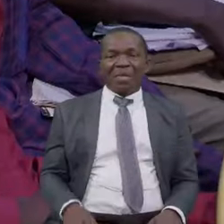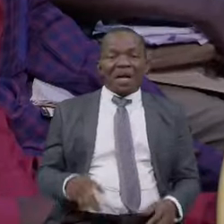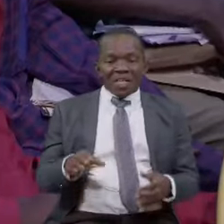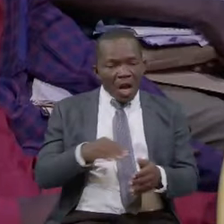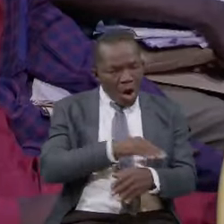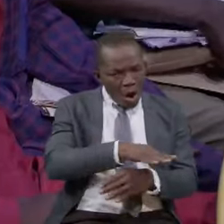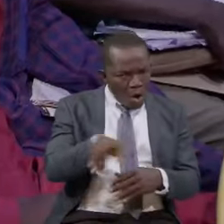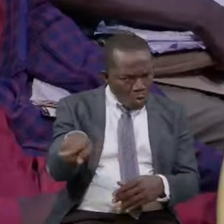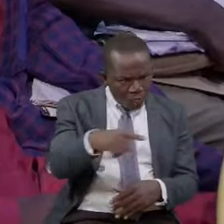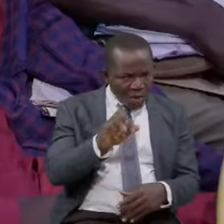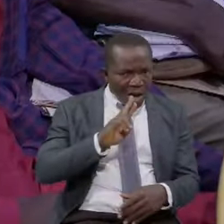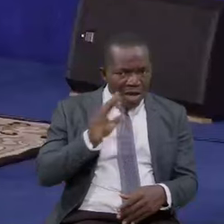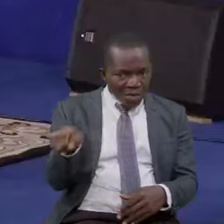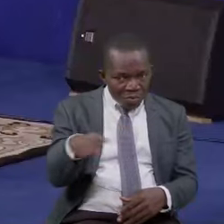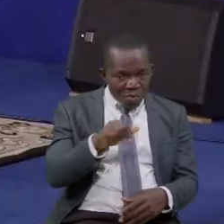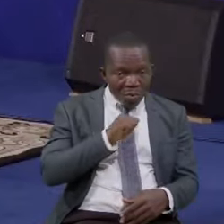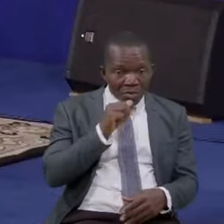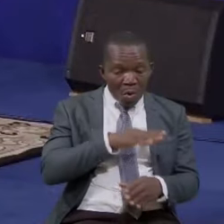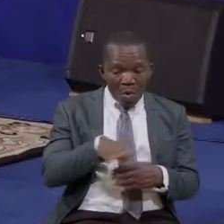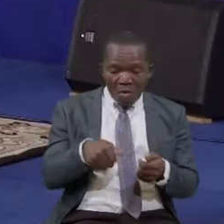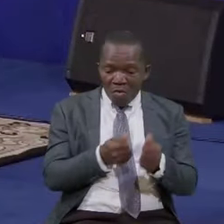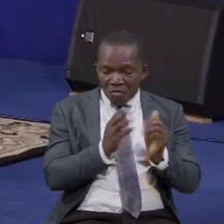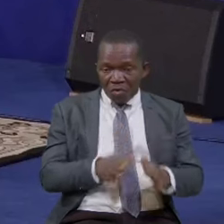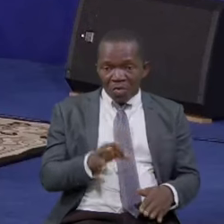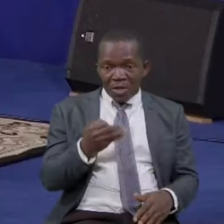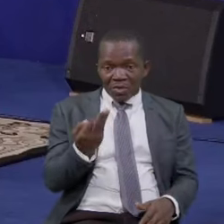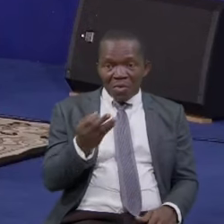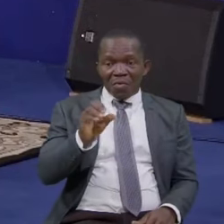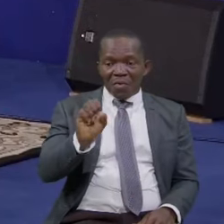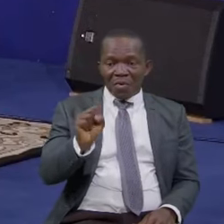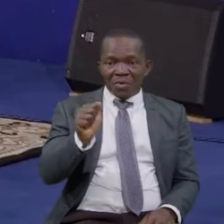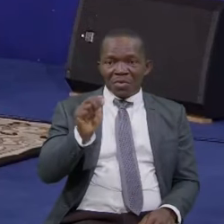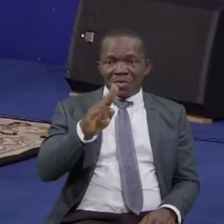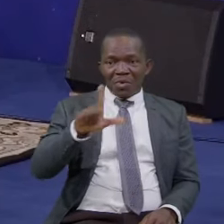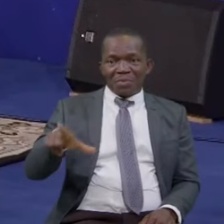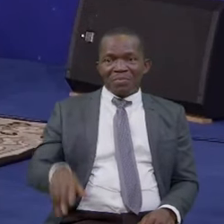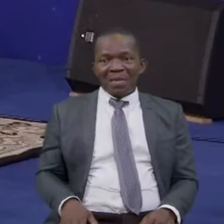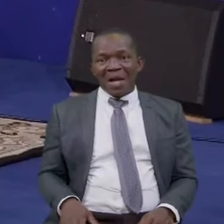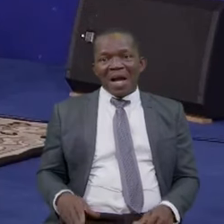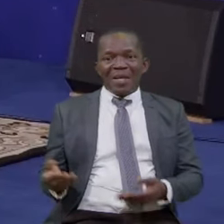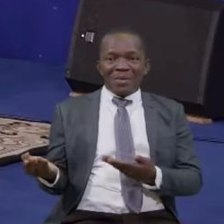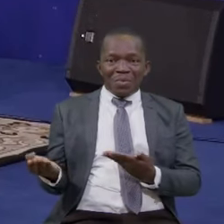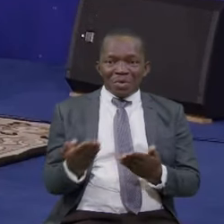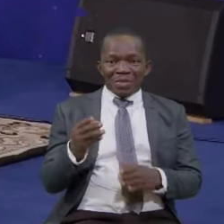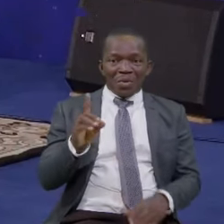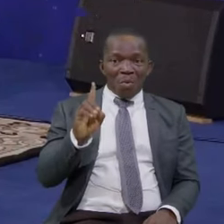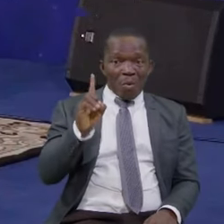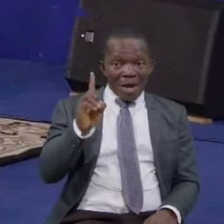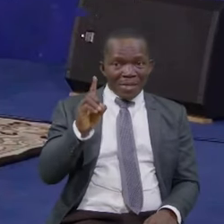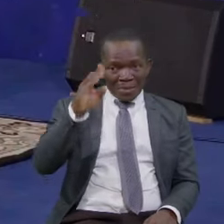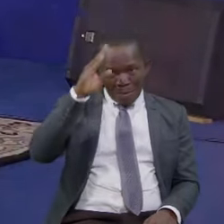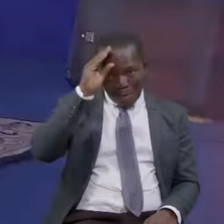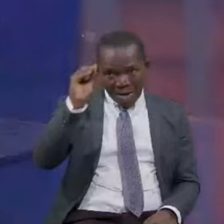donnez-moi un homme d'accord nous allons te donner un homme nous te donnerons même quelqu'un qui n'est même pas un homme